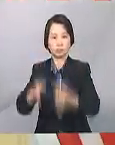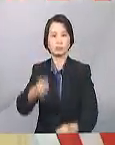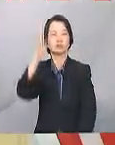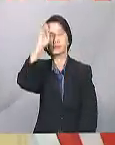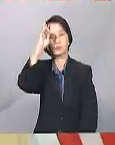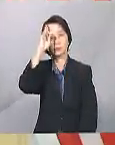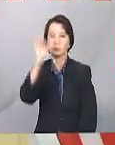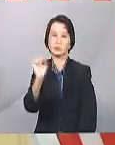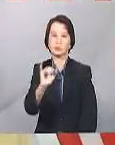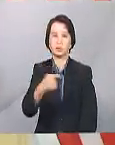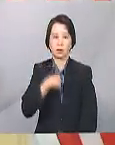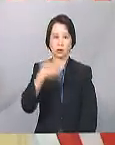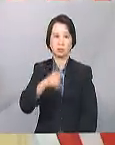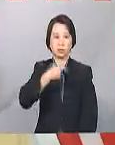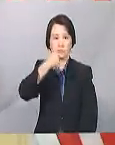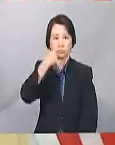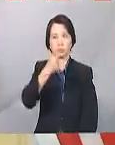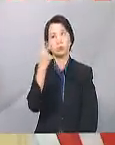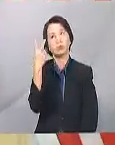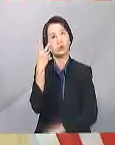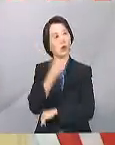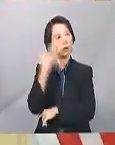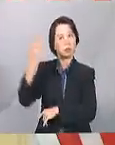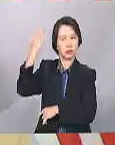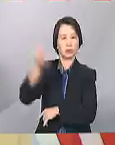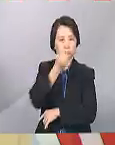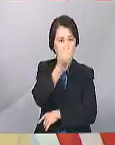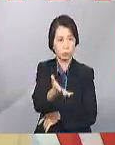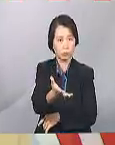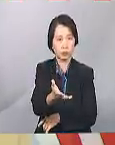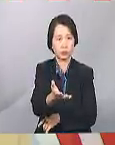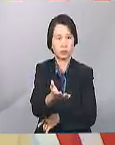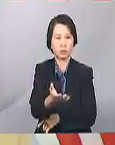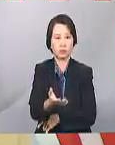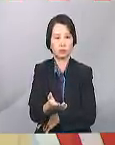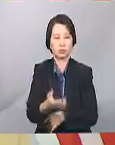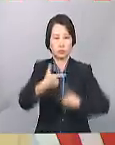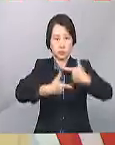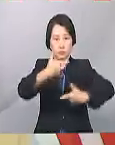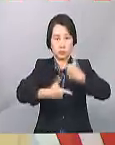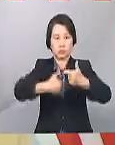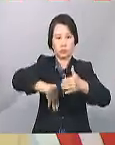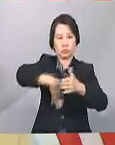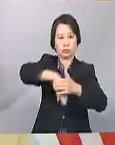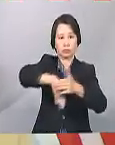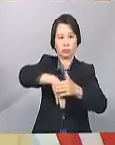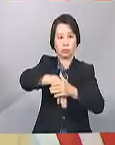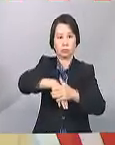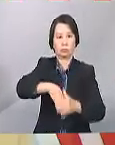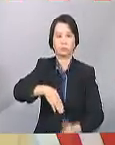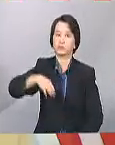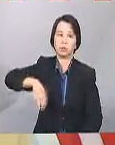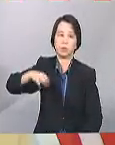kekal. Saya pun dah sebut beberapa hari lepas, iaitu Liga Bola Sepak masih belum